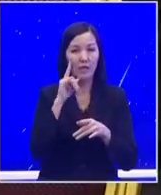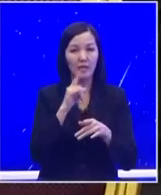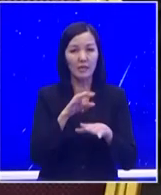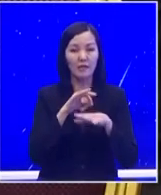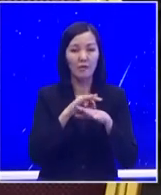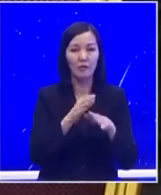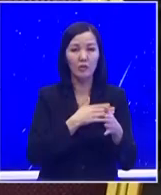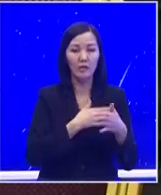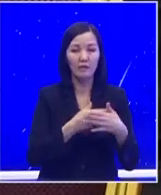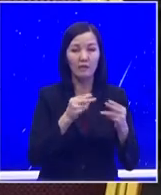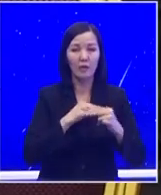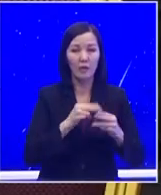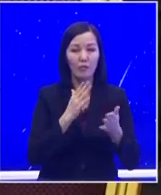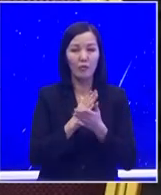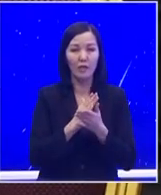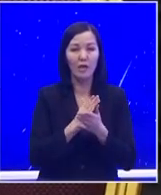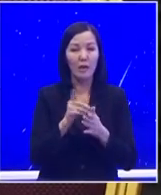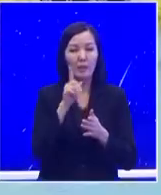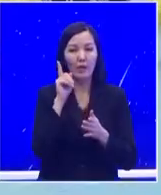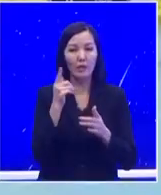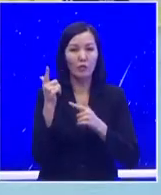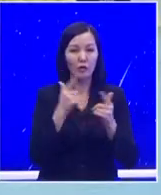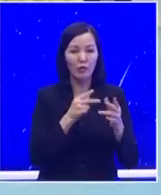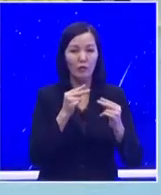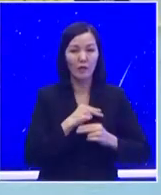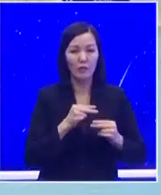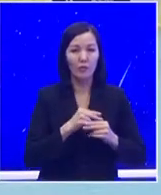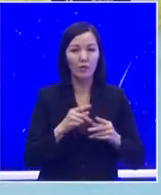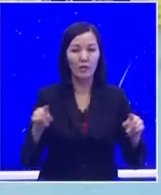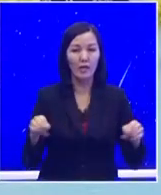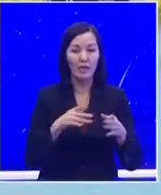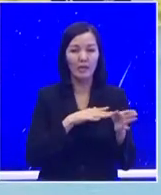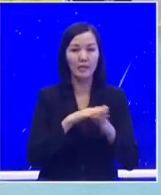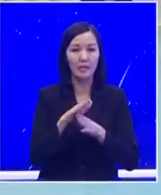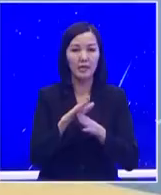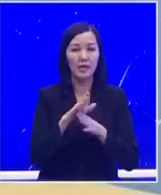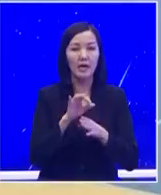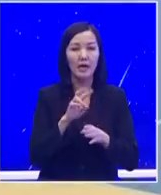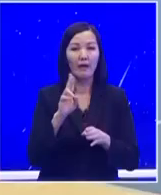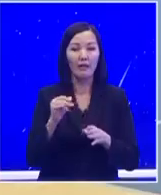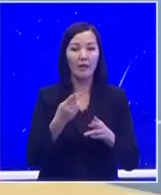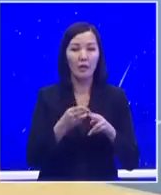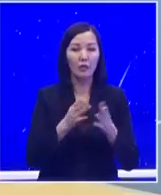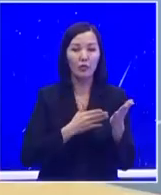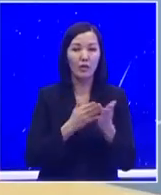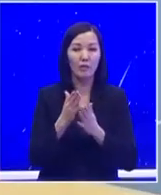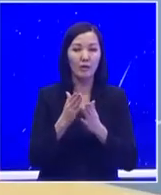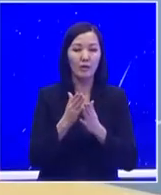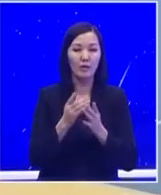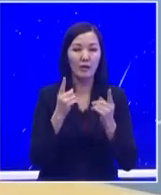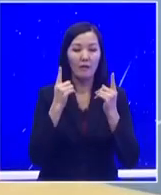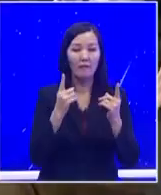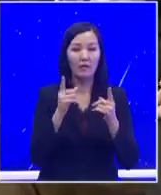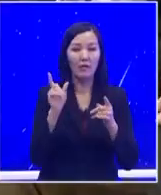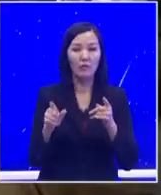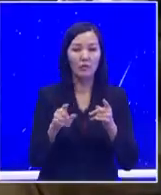ведется активная работа. А молодежь, в свою очередь, готова работать в реализации проекта АНК, который направлен на раскрытие выдающихся